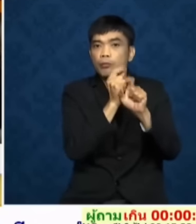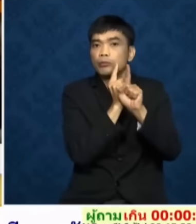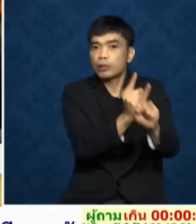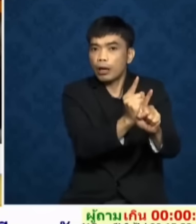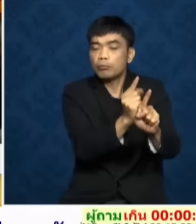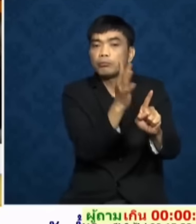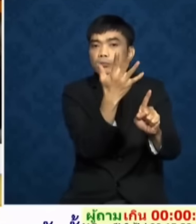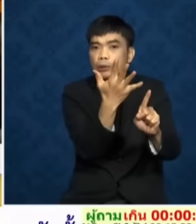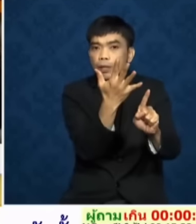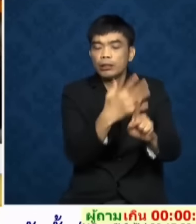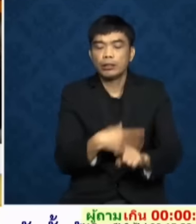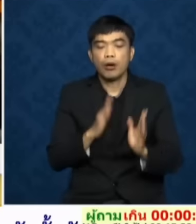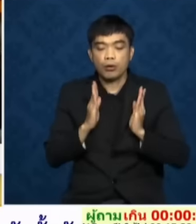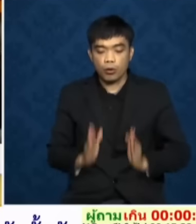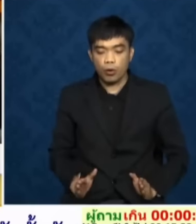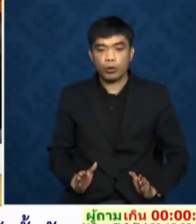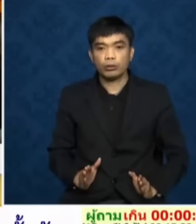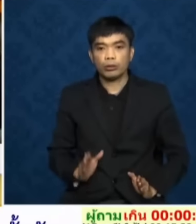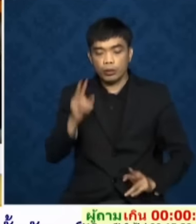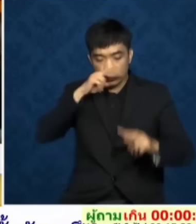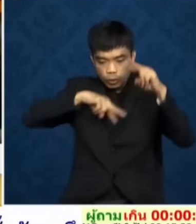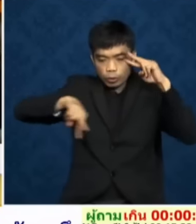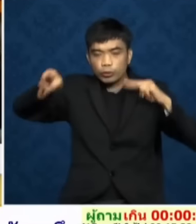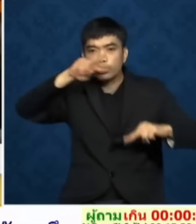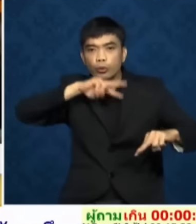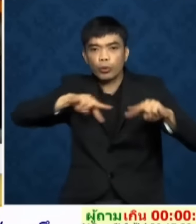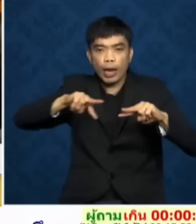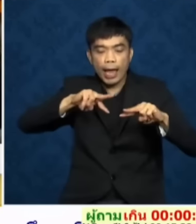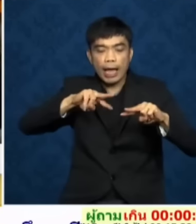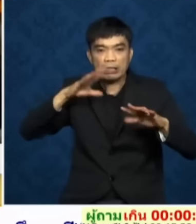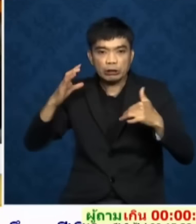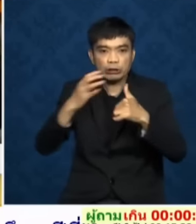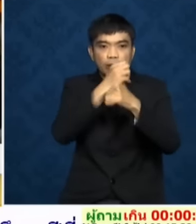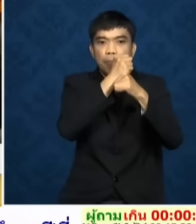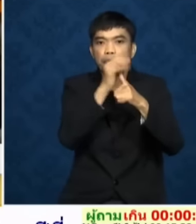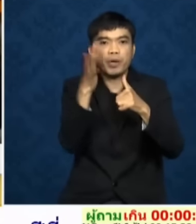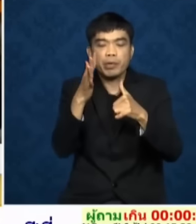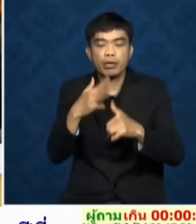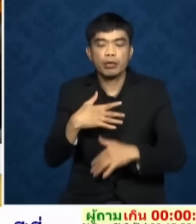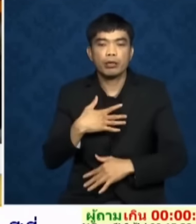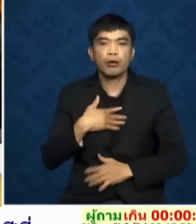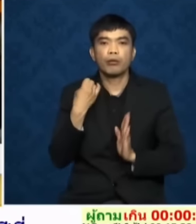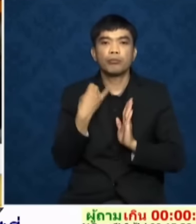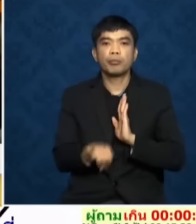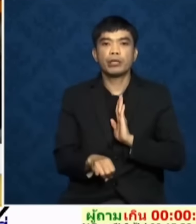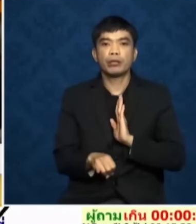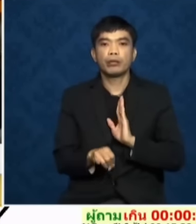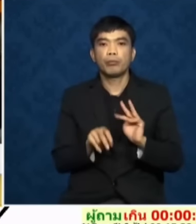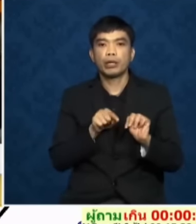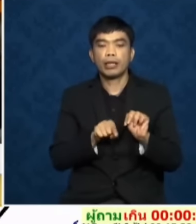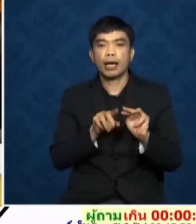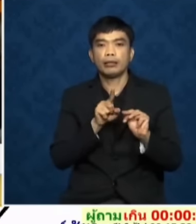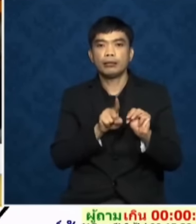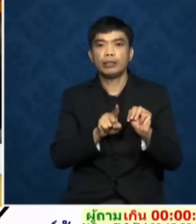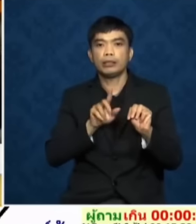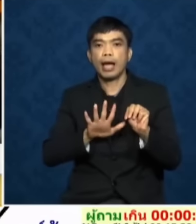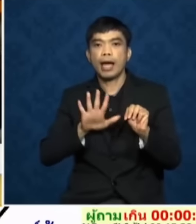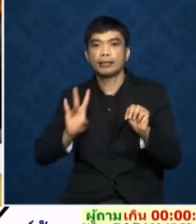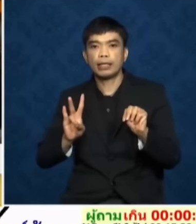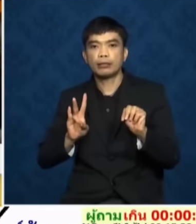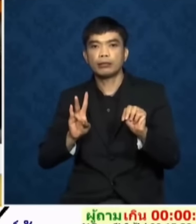าที่เองเขาก็คงลำบากใจเพราะถ้าเขาไม่ปฏิบัติเขาก็โดนข้อมาตรา157ก็คือละเว้นการปฏิบัติเพราะนั้นตรง